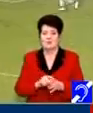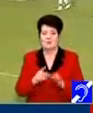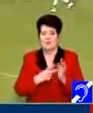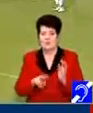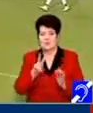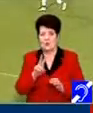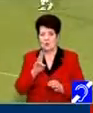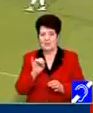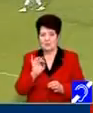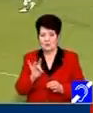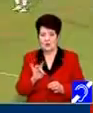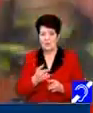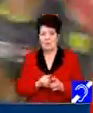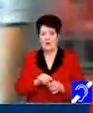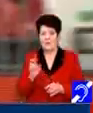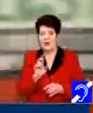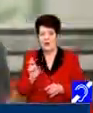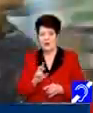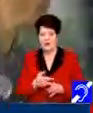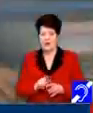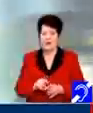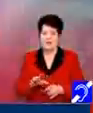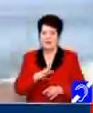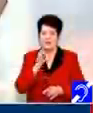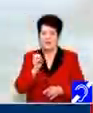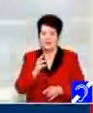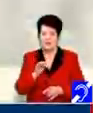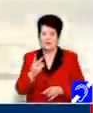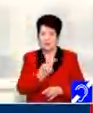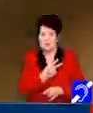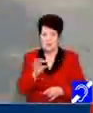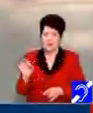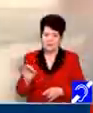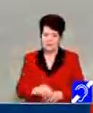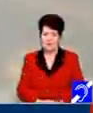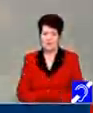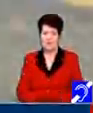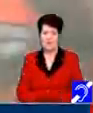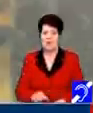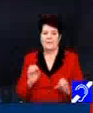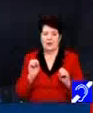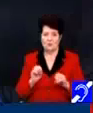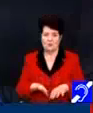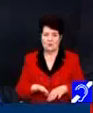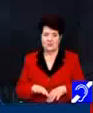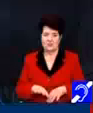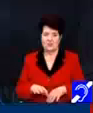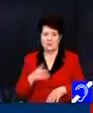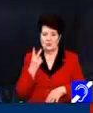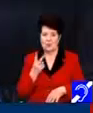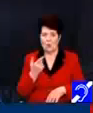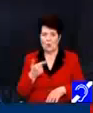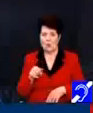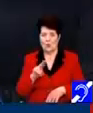72. Nistor l-a executat pe drăghia și Dinamo s-a impus fără emoții cu 2-0. Până la urmă am reușit să dăm două